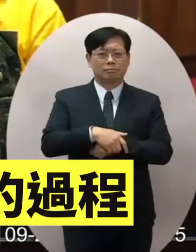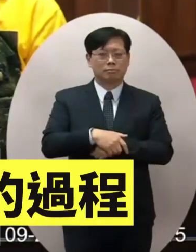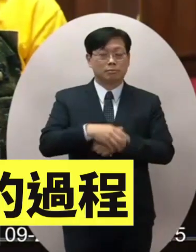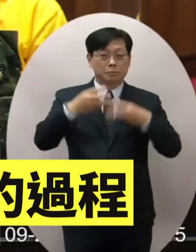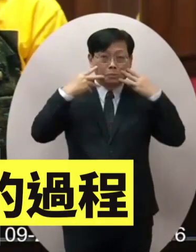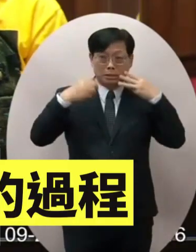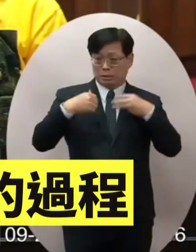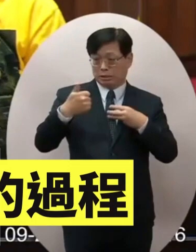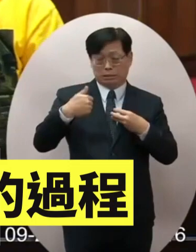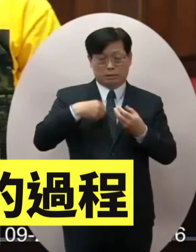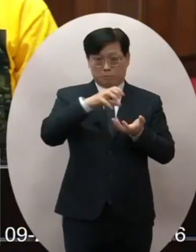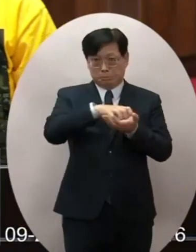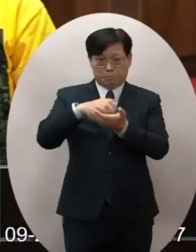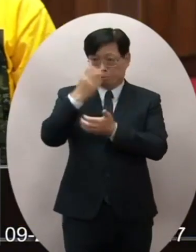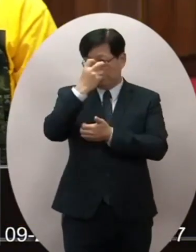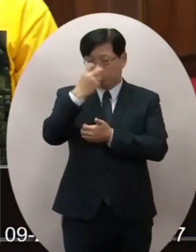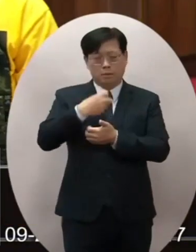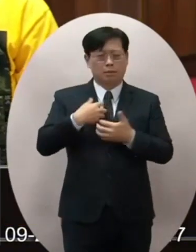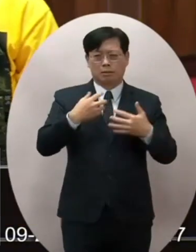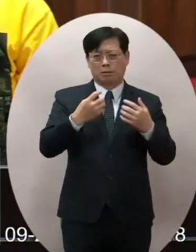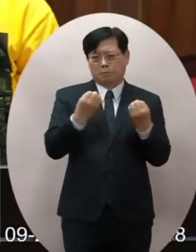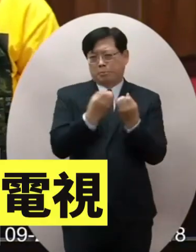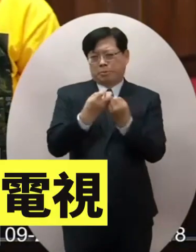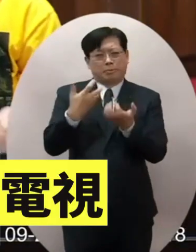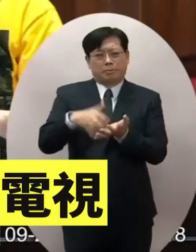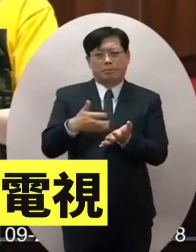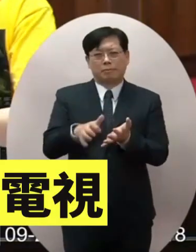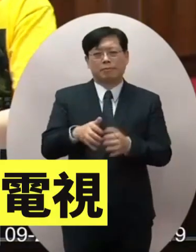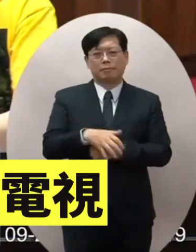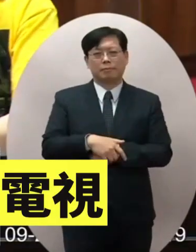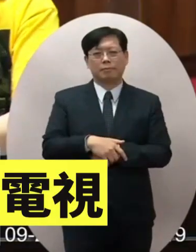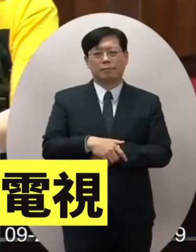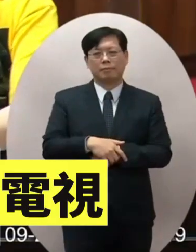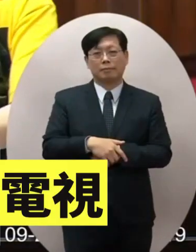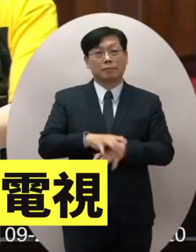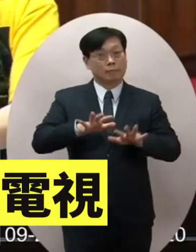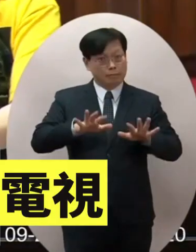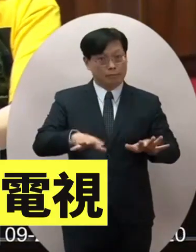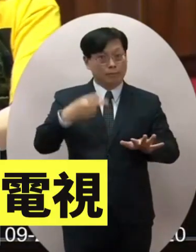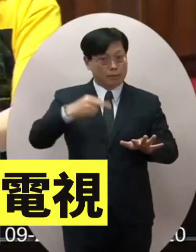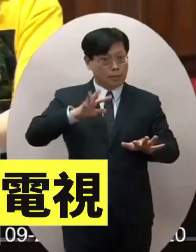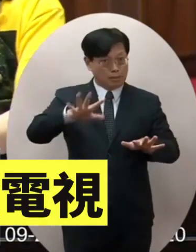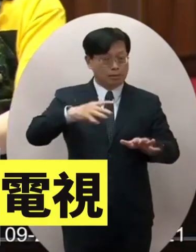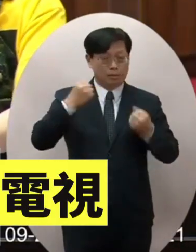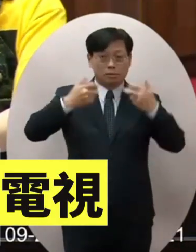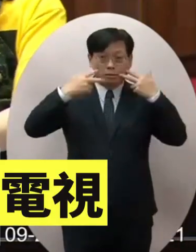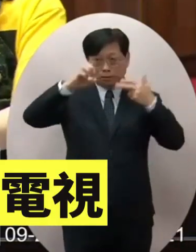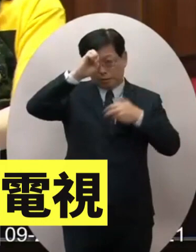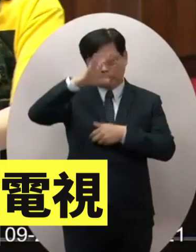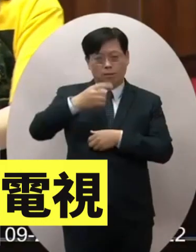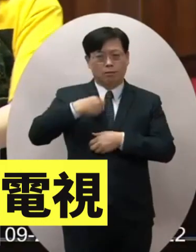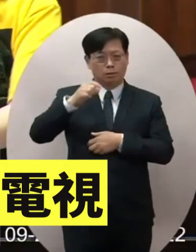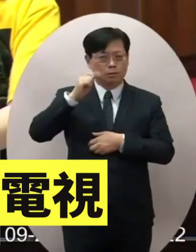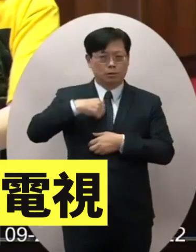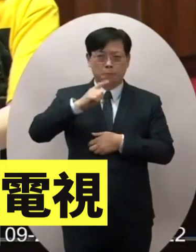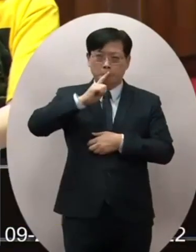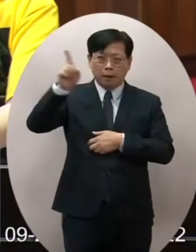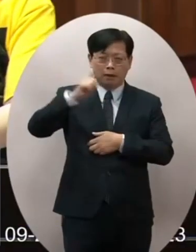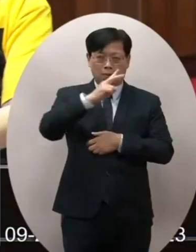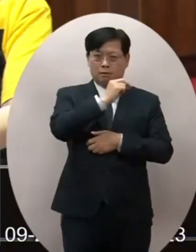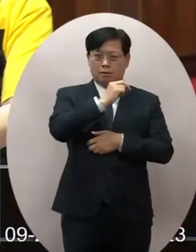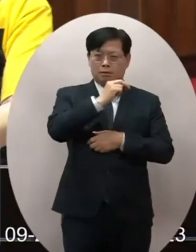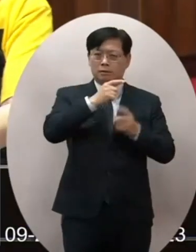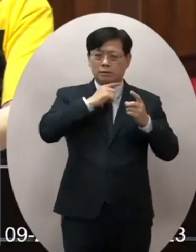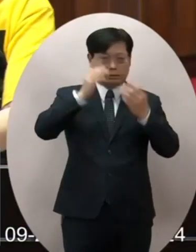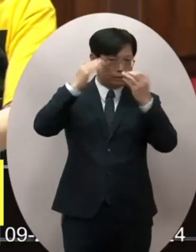审议执照的过程有许多争议那今天也有在野党要去控告禁电视，